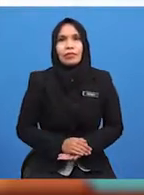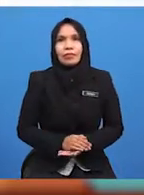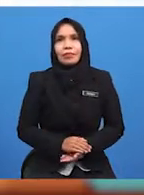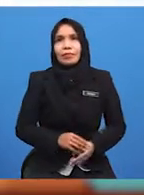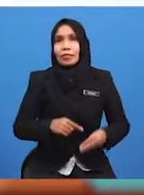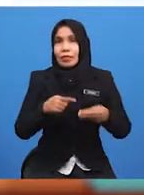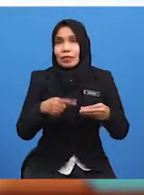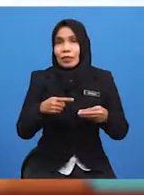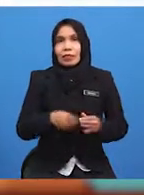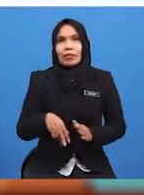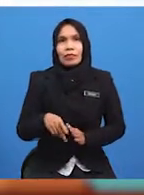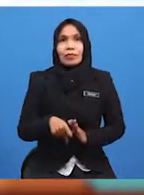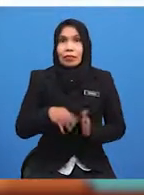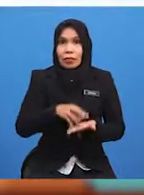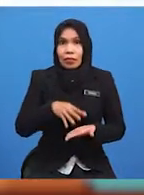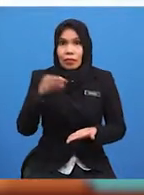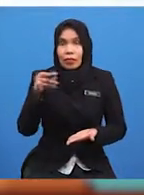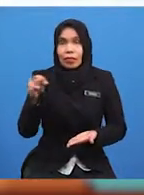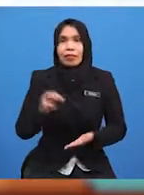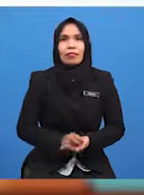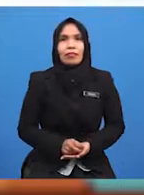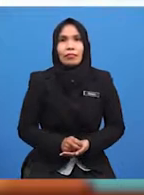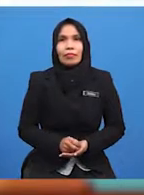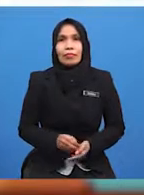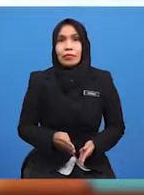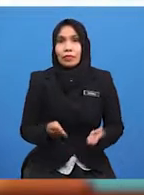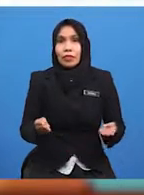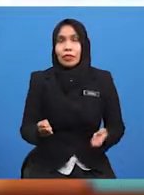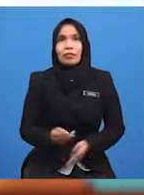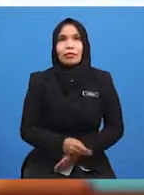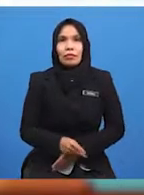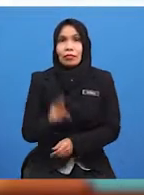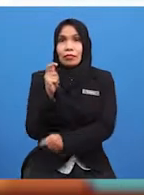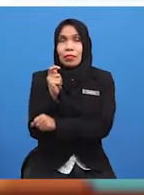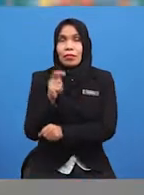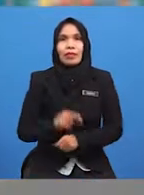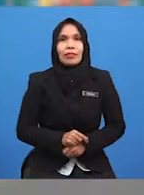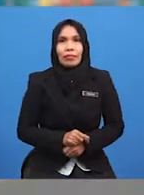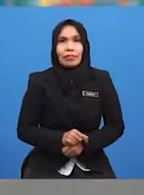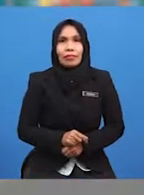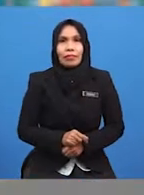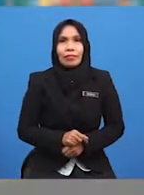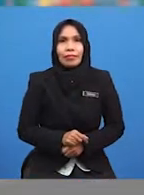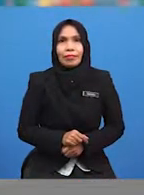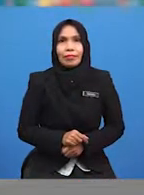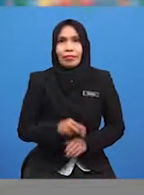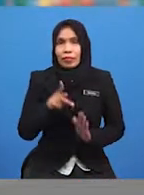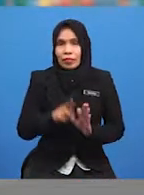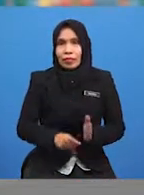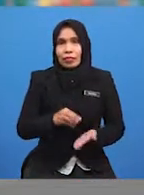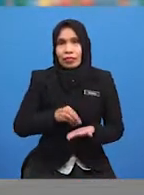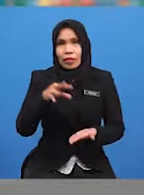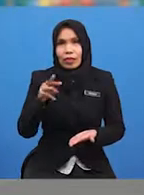biji timah dan temas yang terdapat di Perak Selangor negeri sembilan dan Pahang Kekayaan ini